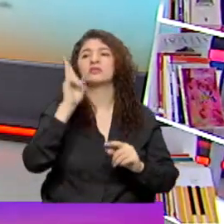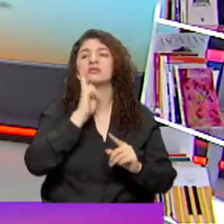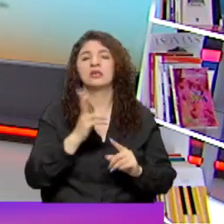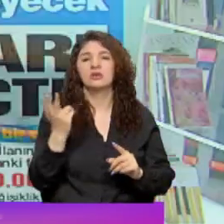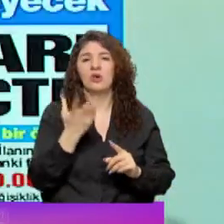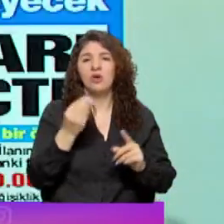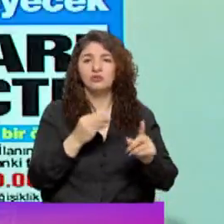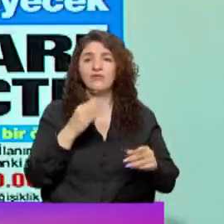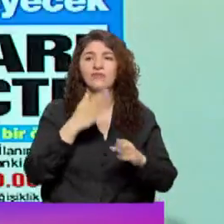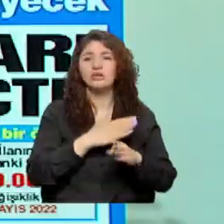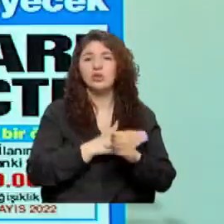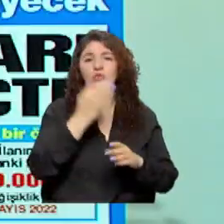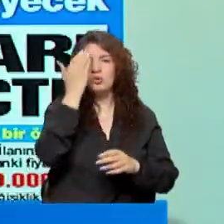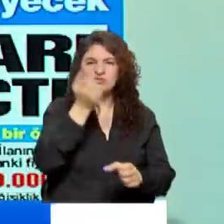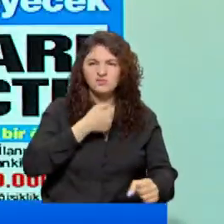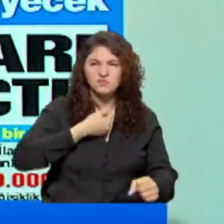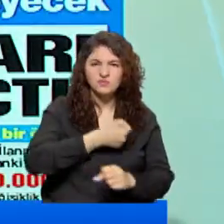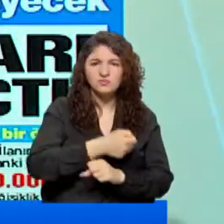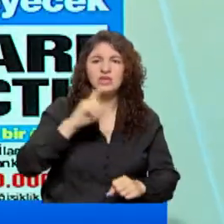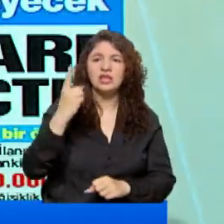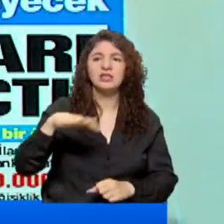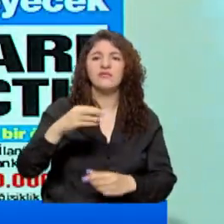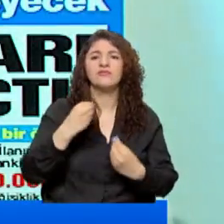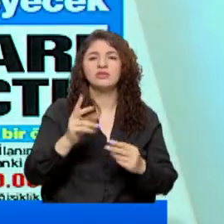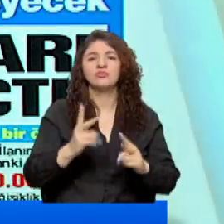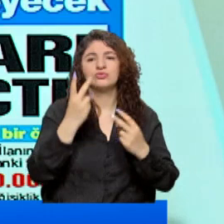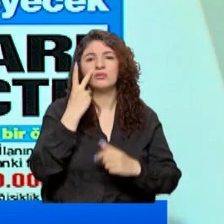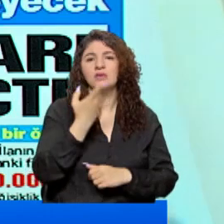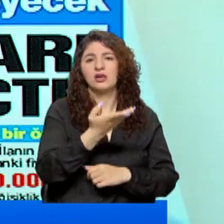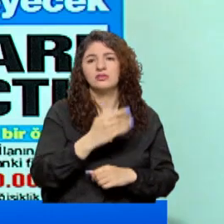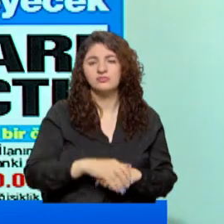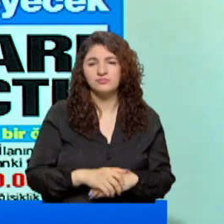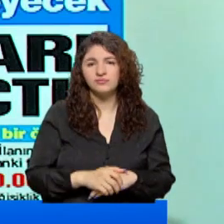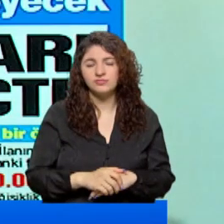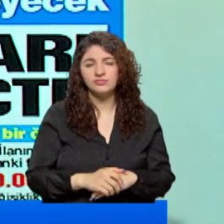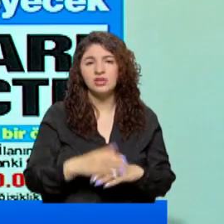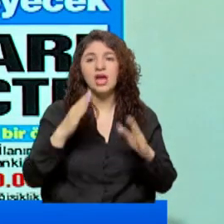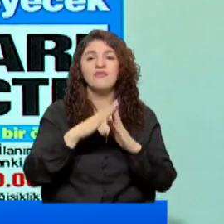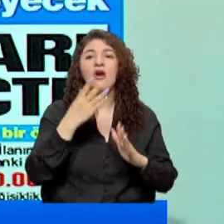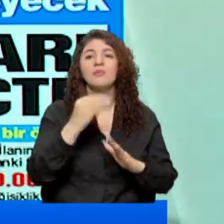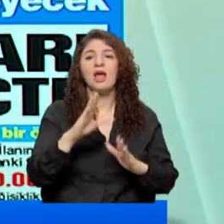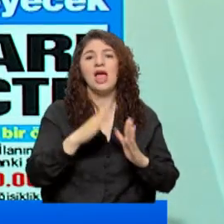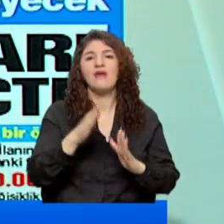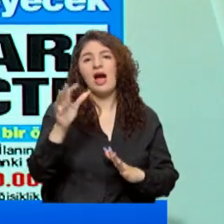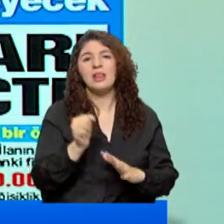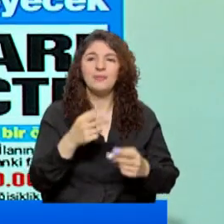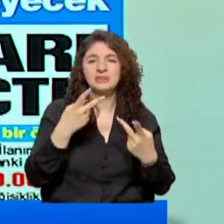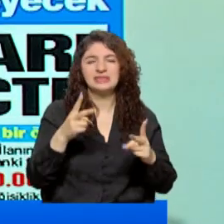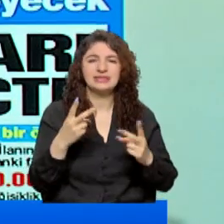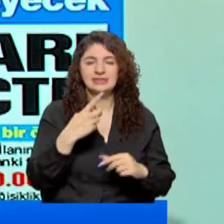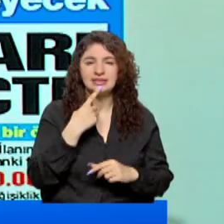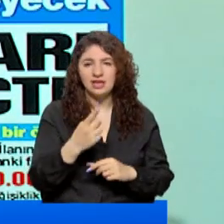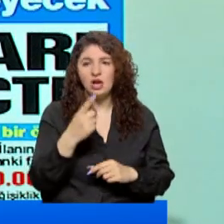katacak vatandaş yoksullukla boğuşurken iktidarın verdiği bilgiye bak bu Evi olmayanlar ev